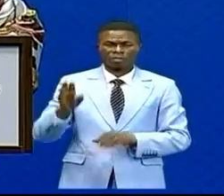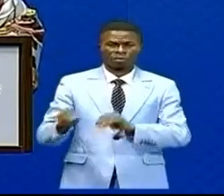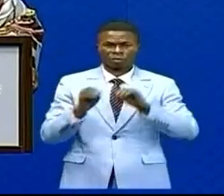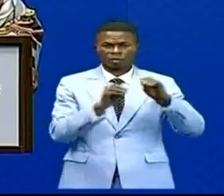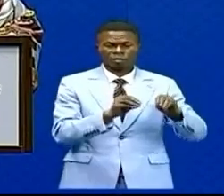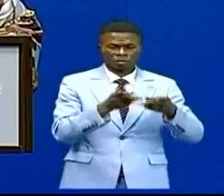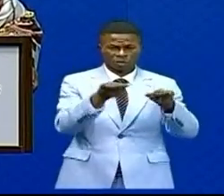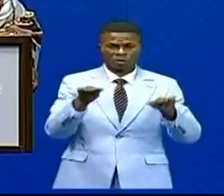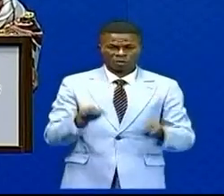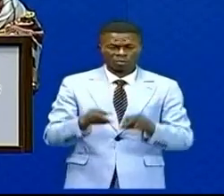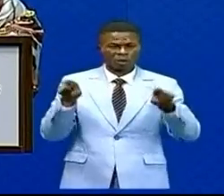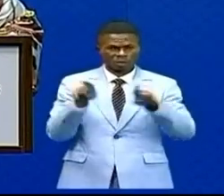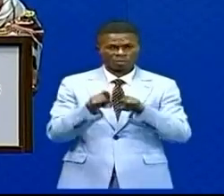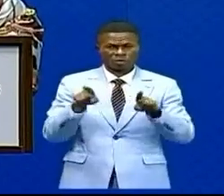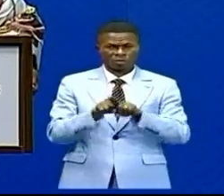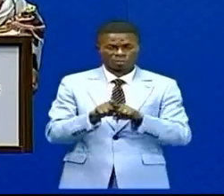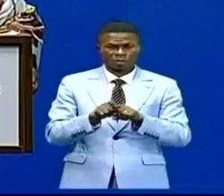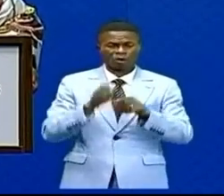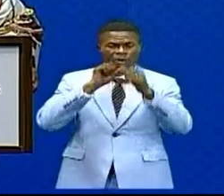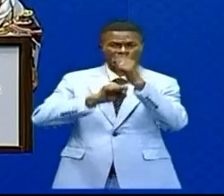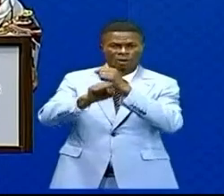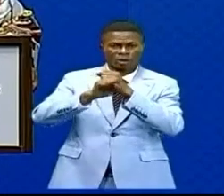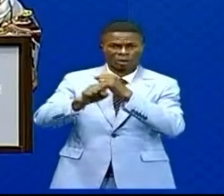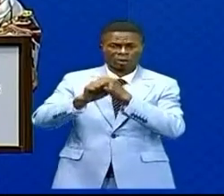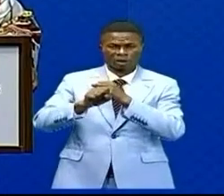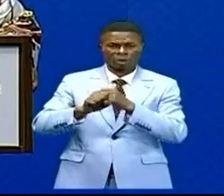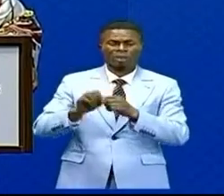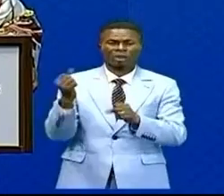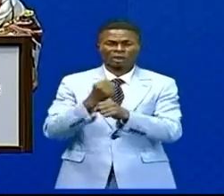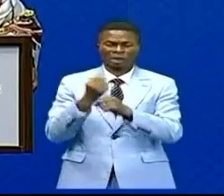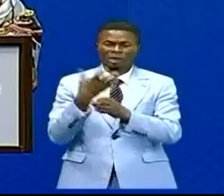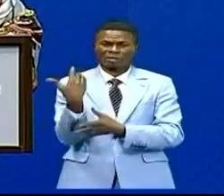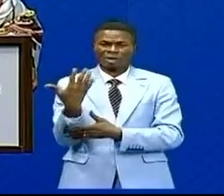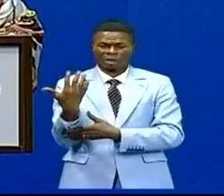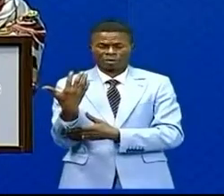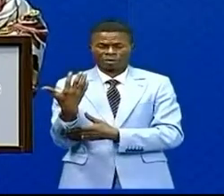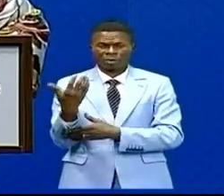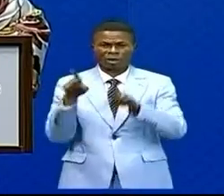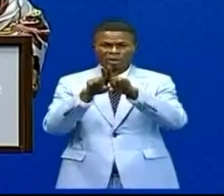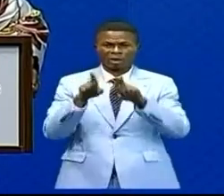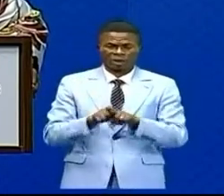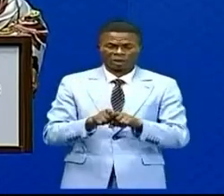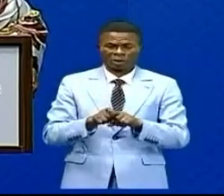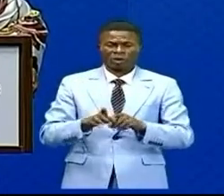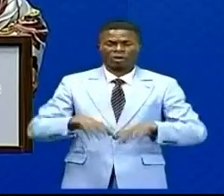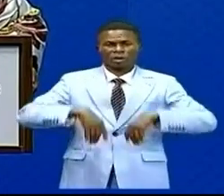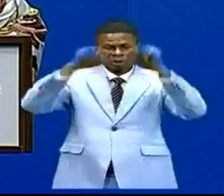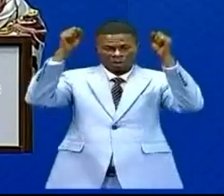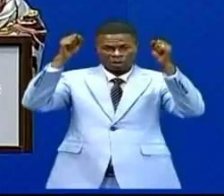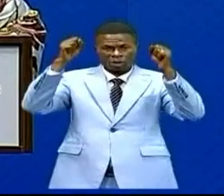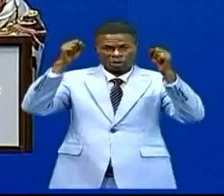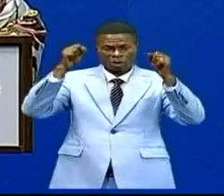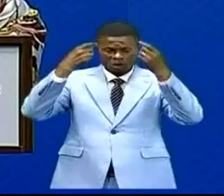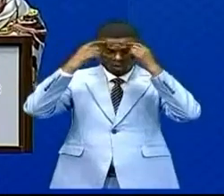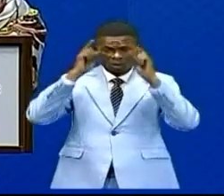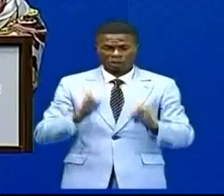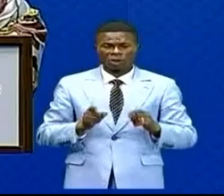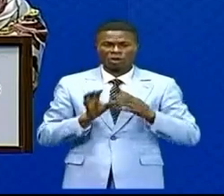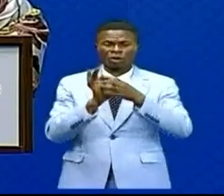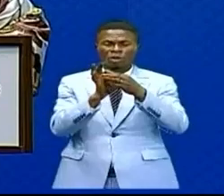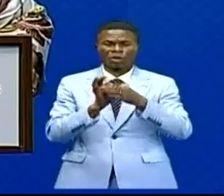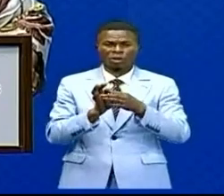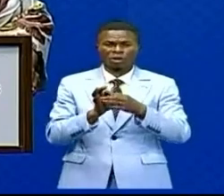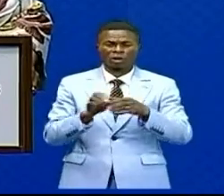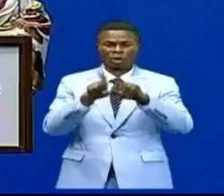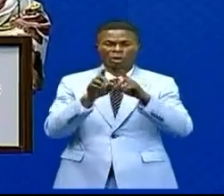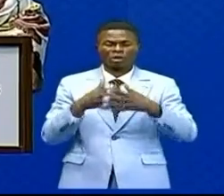du cadre légal relatif à la promotion de l'artisanat et la ratification de certains accords de coopération et